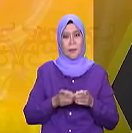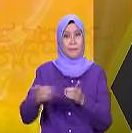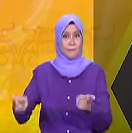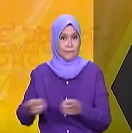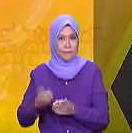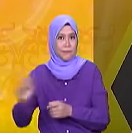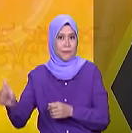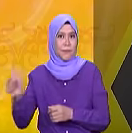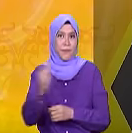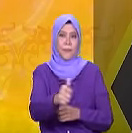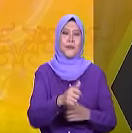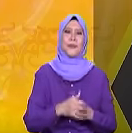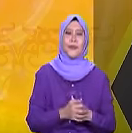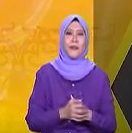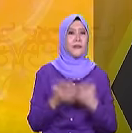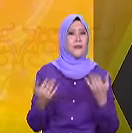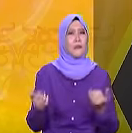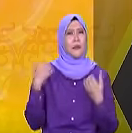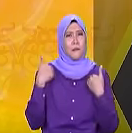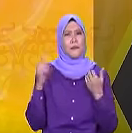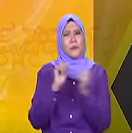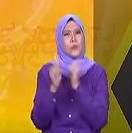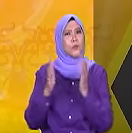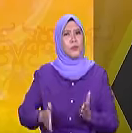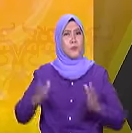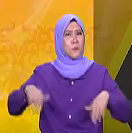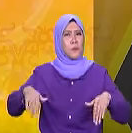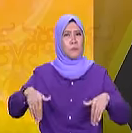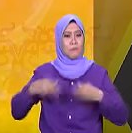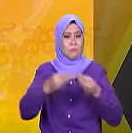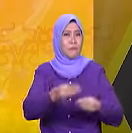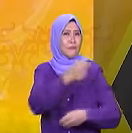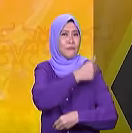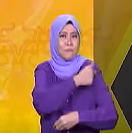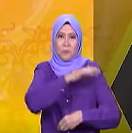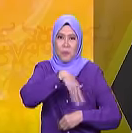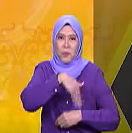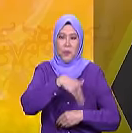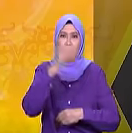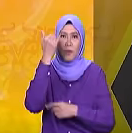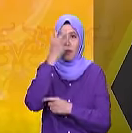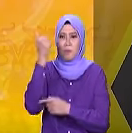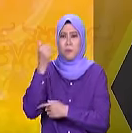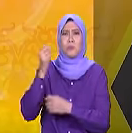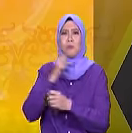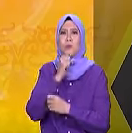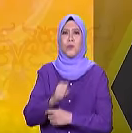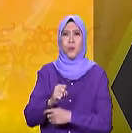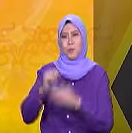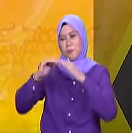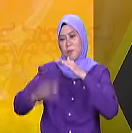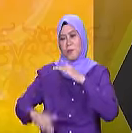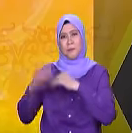masing-masing. Baik, sementara itu, masih terdapat beberapa atlet lagi tidak dapat diberikan suntikan vaksin kerana masih berusia di